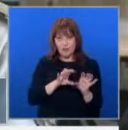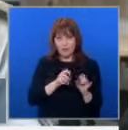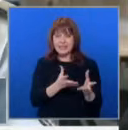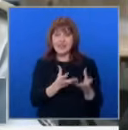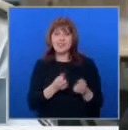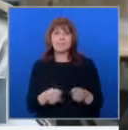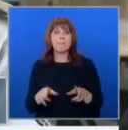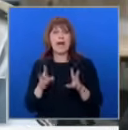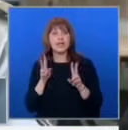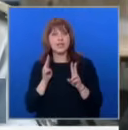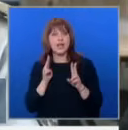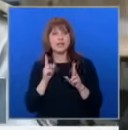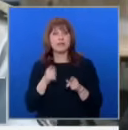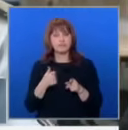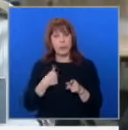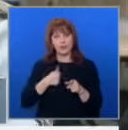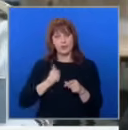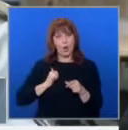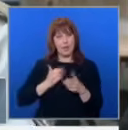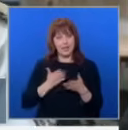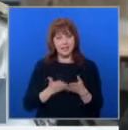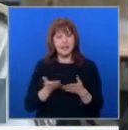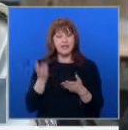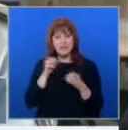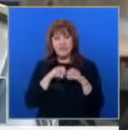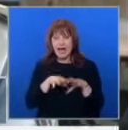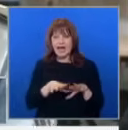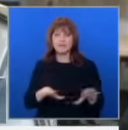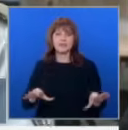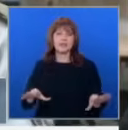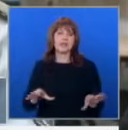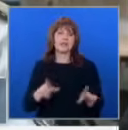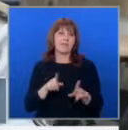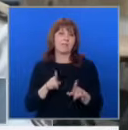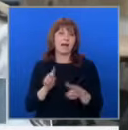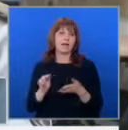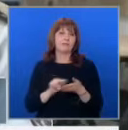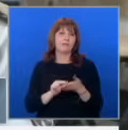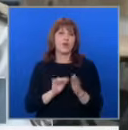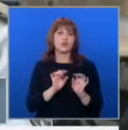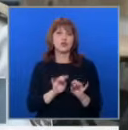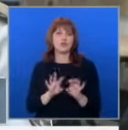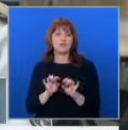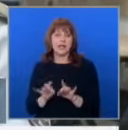от компетентния орган и след това се разпространява самото съобщение. Така че няма как